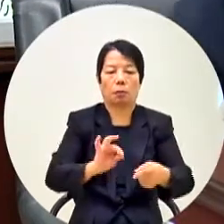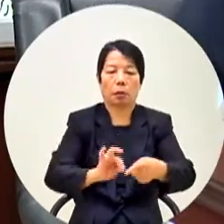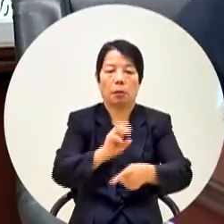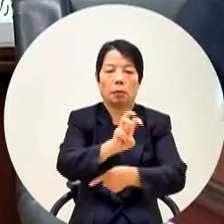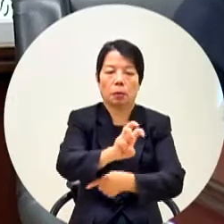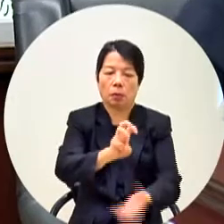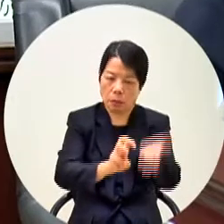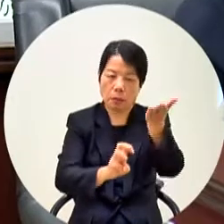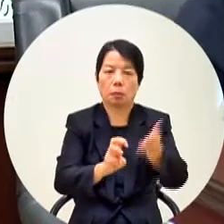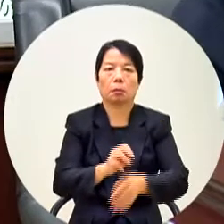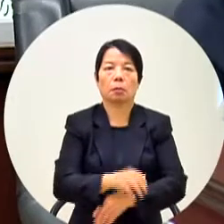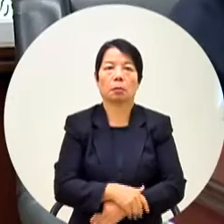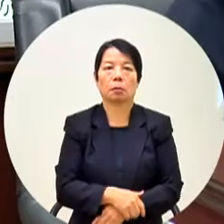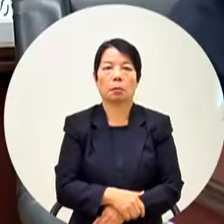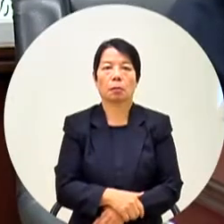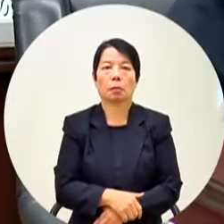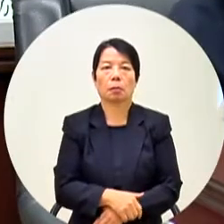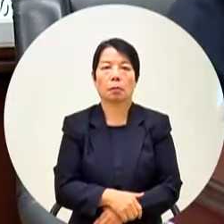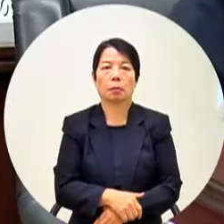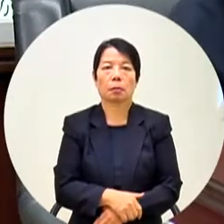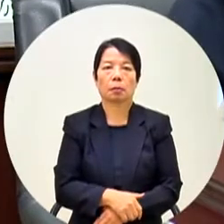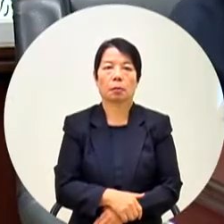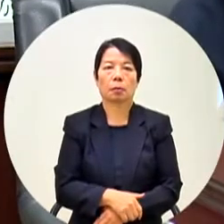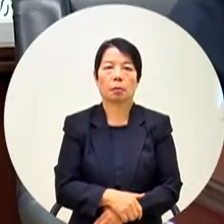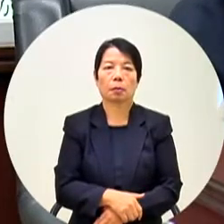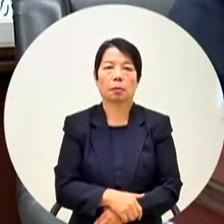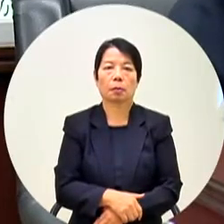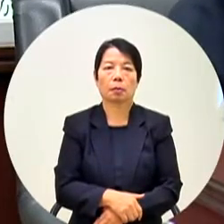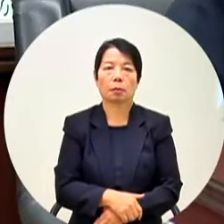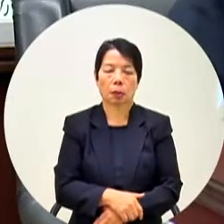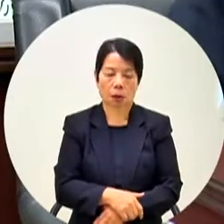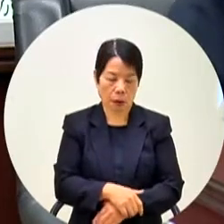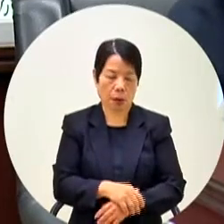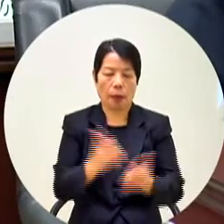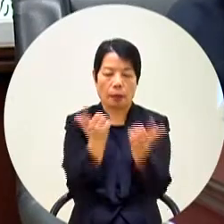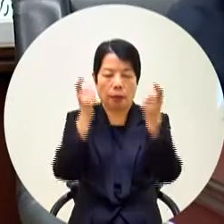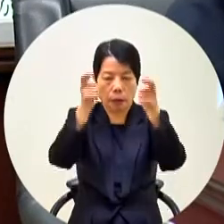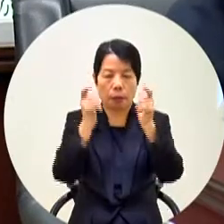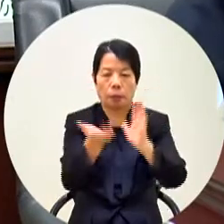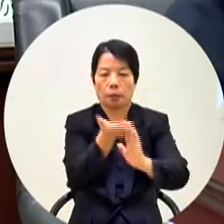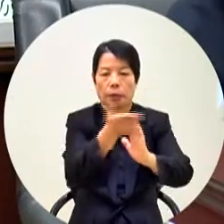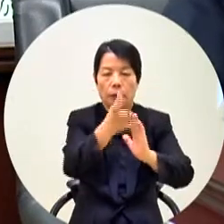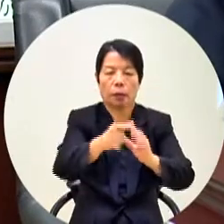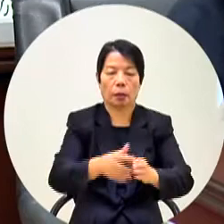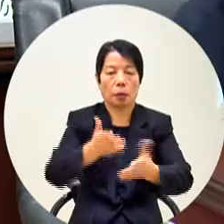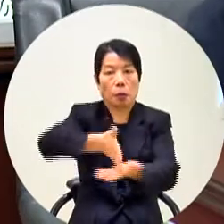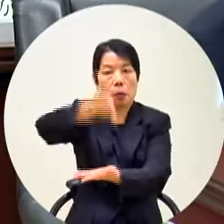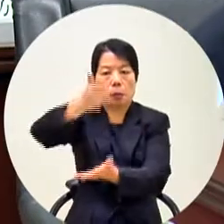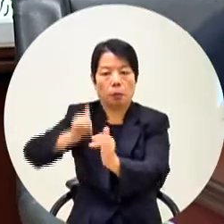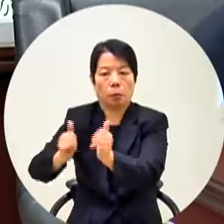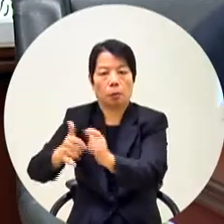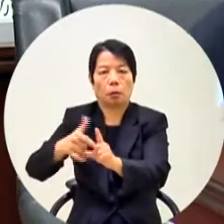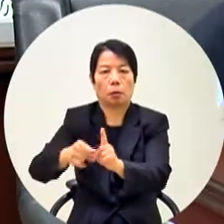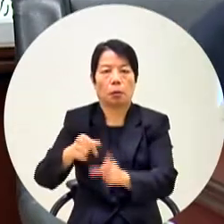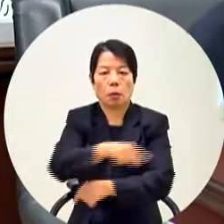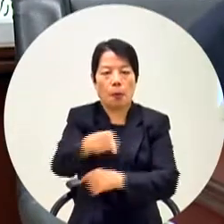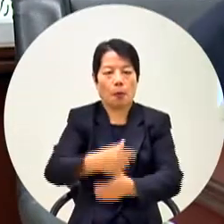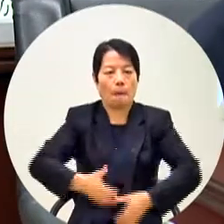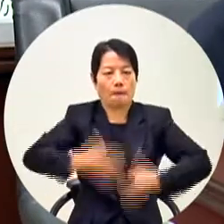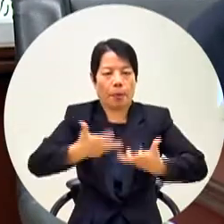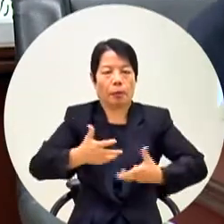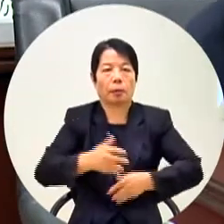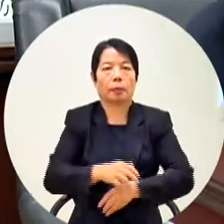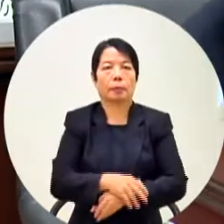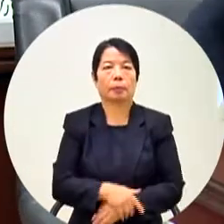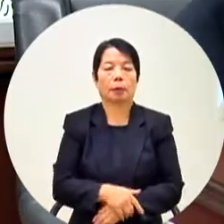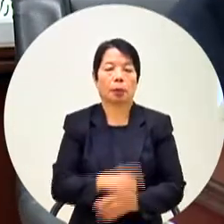是以下，哦。结果，整个北高雄，包括这大楼啦、社区啦，大家都跳起来，包括